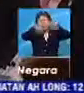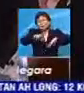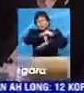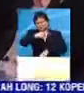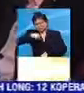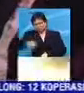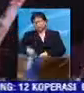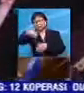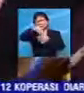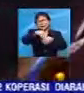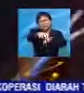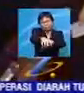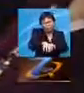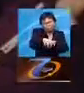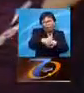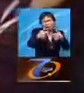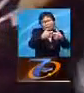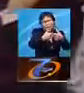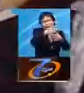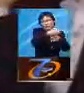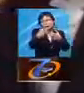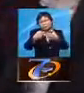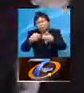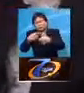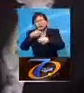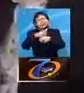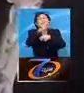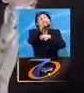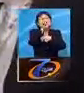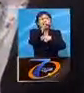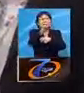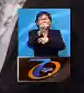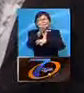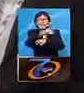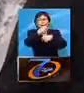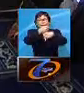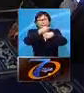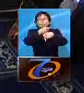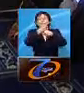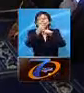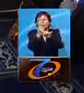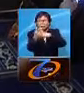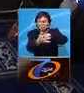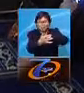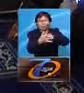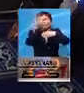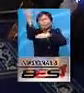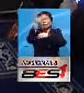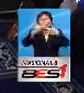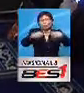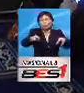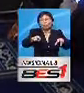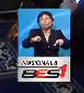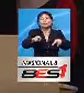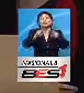China dalam sektor pertanian elektrikal dan elektronik ene serta pemindahan teknologi forum dilancarkan pengarah unit strategi